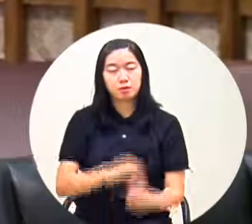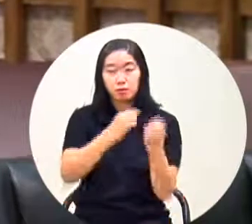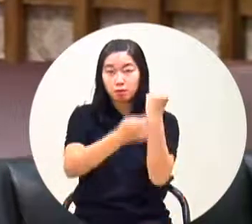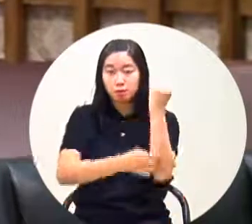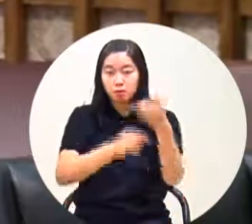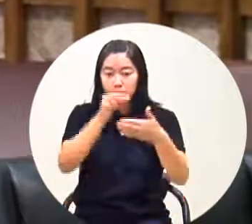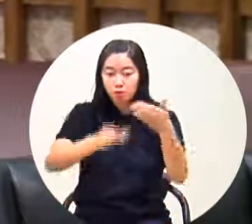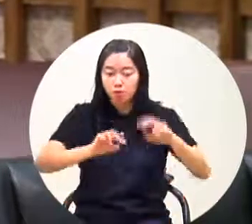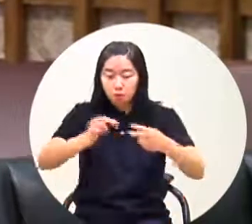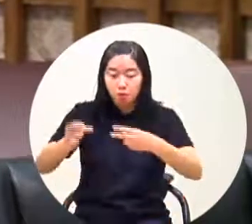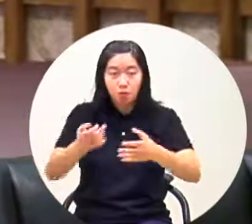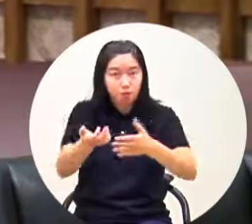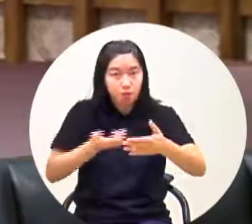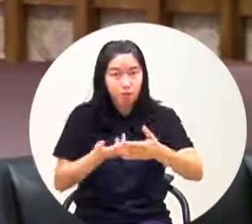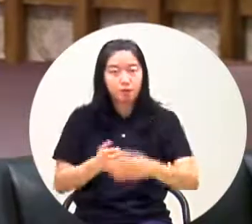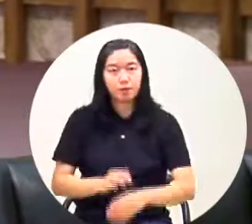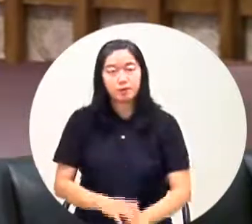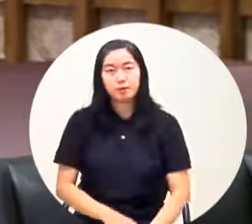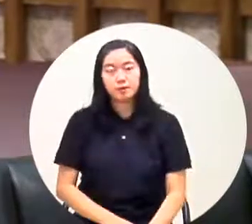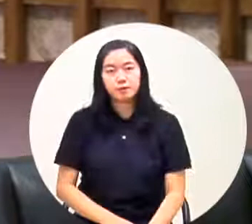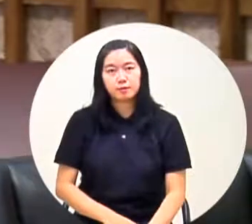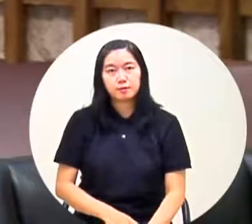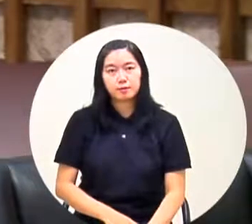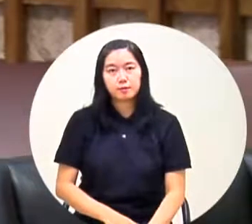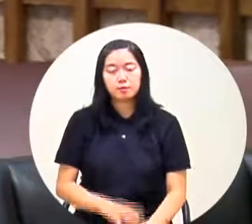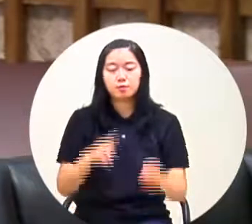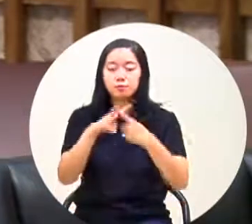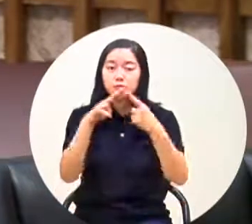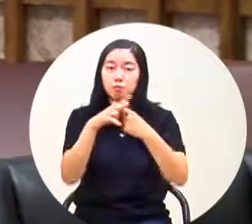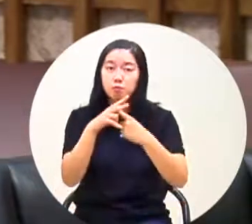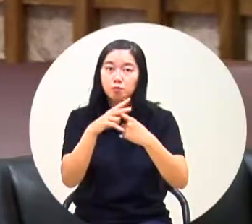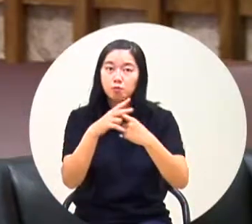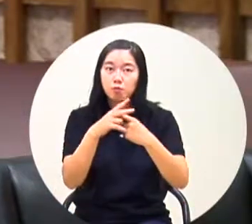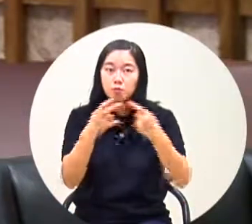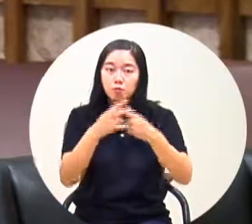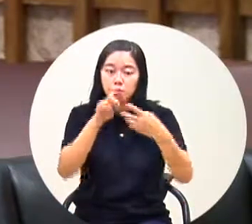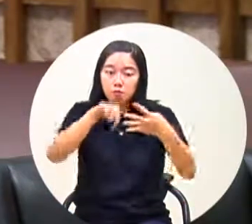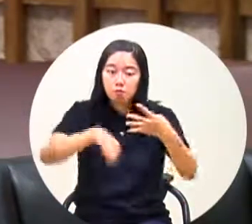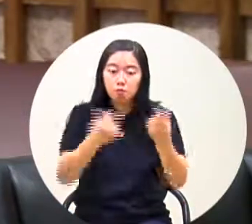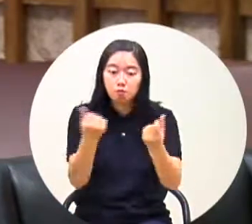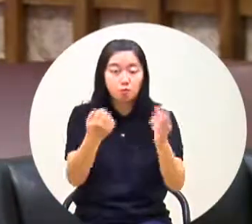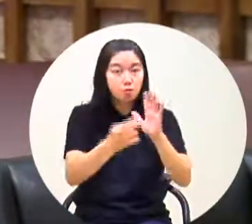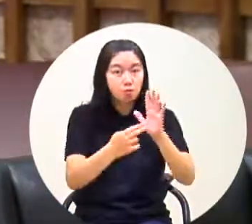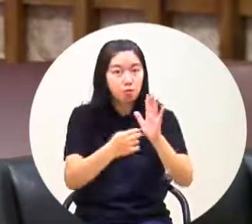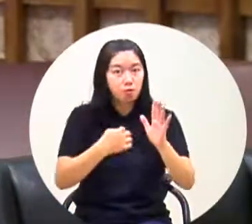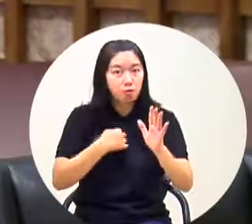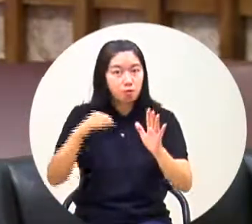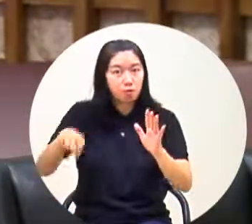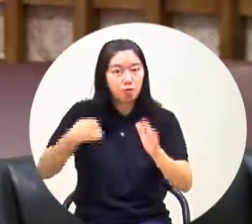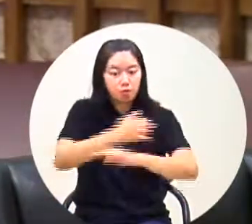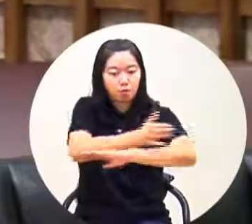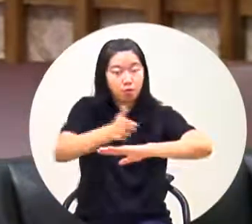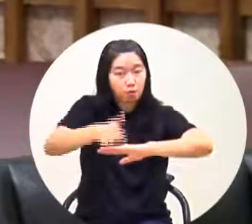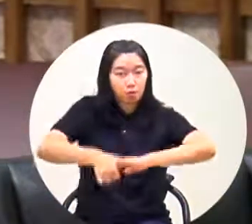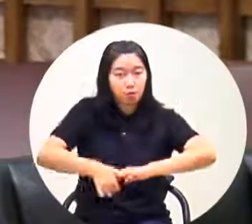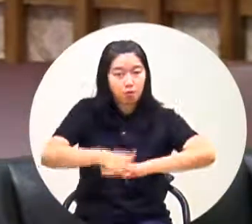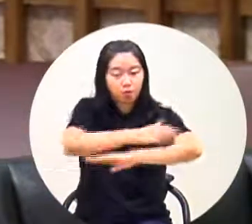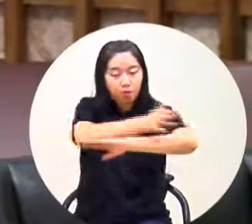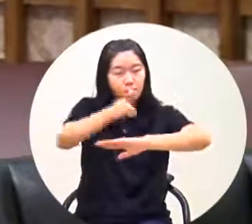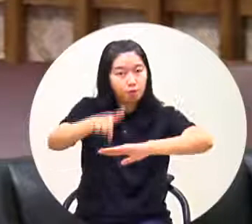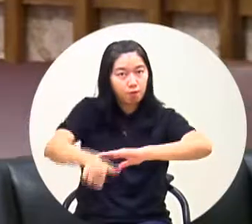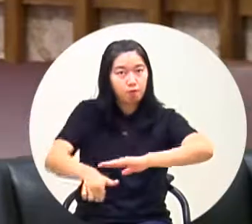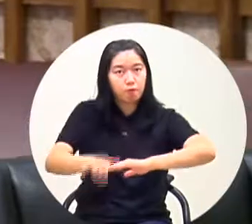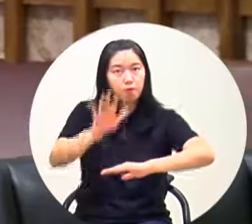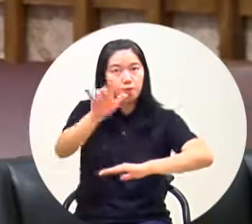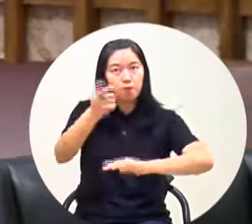啊一寡较小的代志啦吼。我比如讲，像阮遐庄卡，你知影嘛？像讲有人开一个面